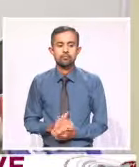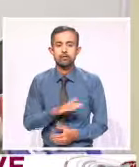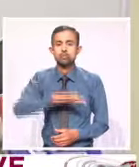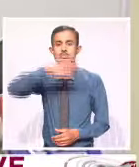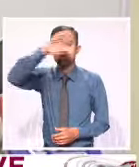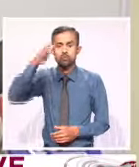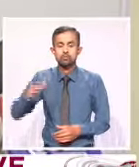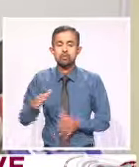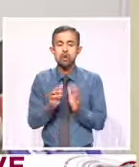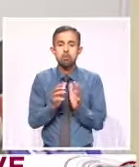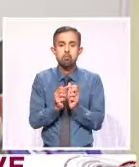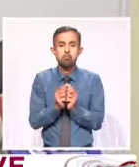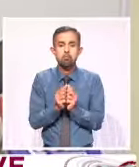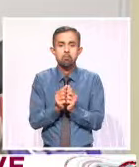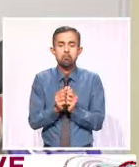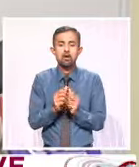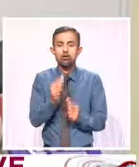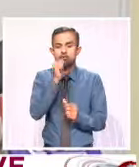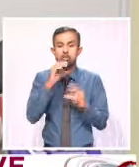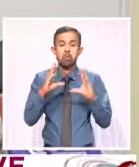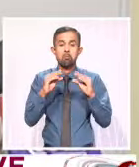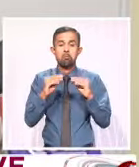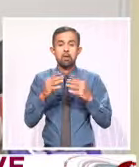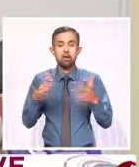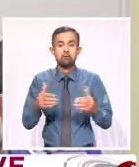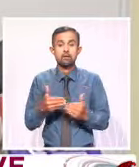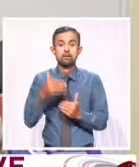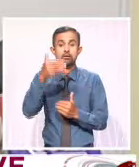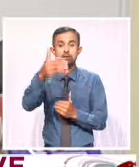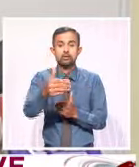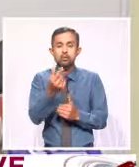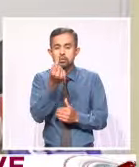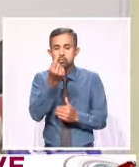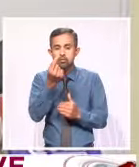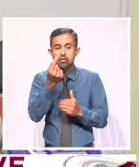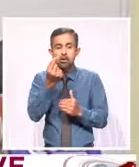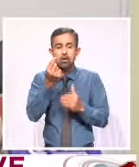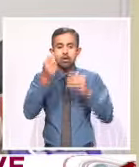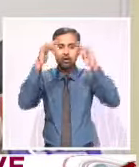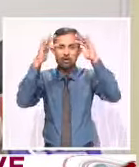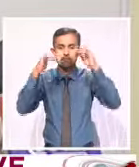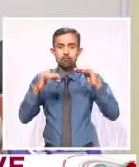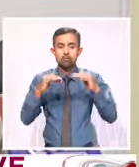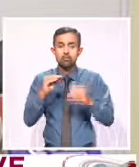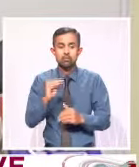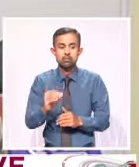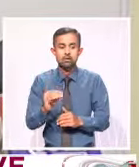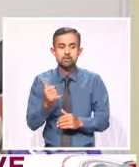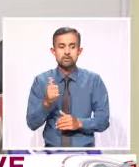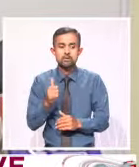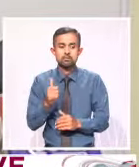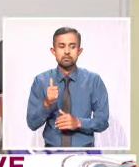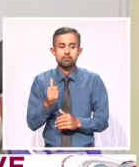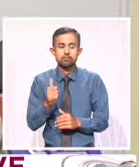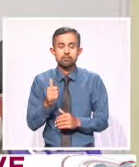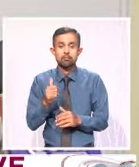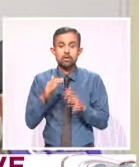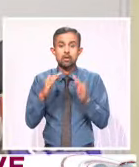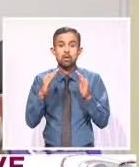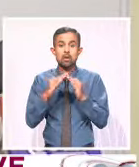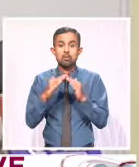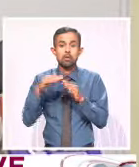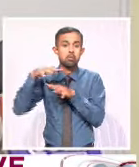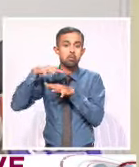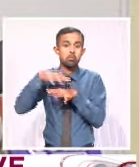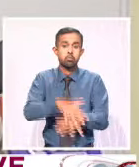කඳුආශ්‍රිත පස සම්පූර්ණයෙන් සන්තෘප්ත වෙලා තියෙන නිසා ඉදිරියේදී ලැබෙන කුඩා අඩු වැසි ප්‍රමාණයක වුණත් යම් ආකාරයක කණ්ඩි කඩා